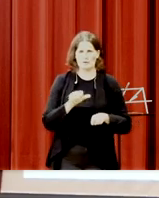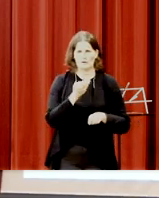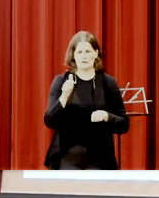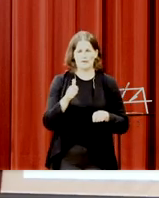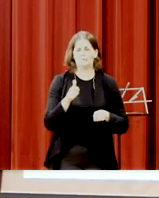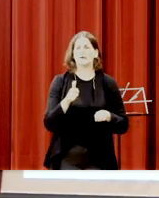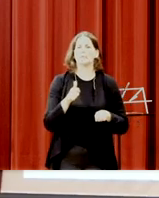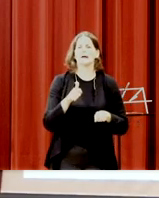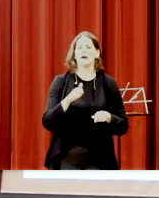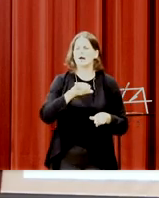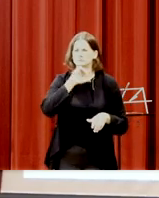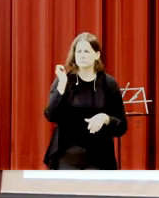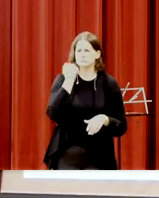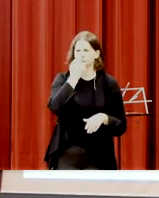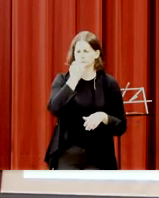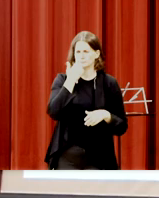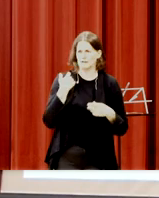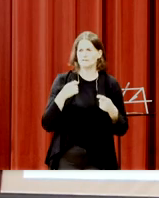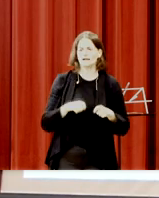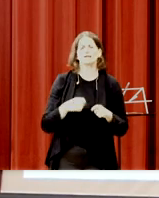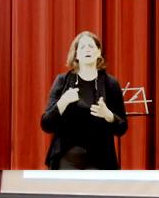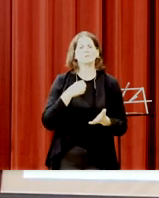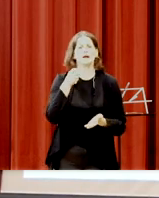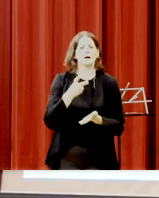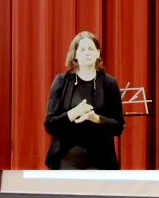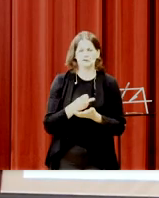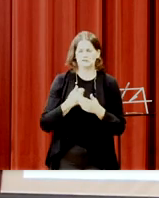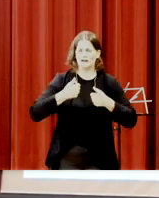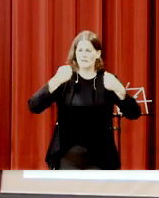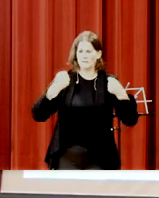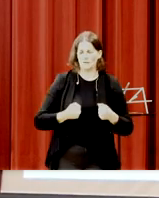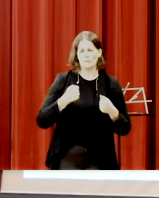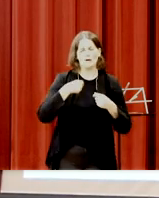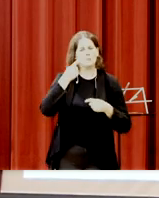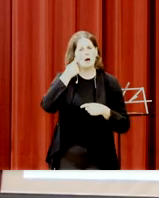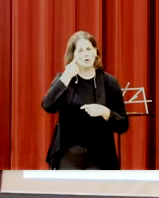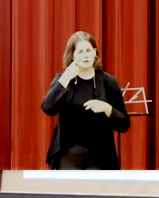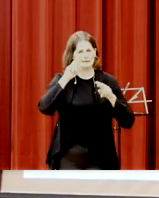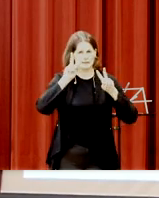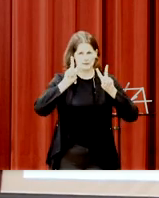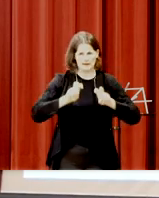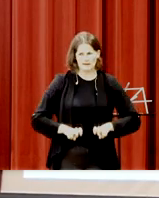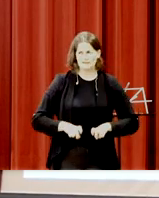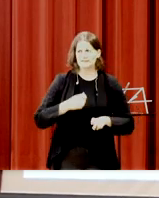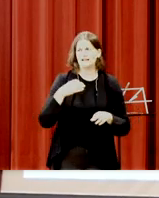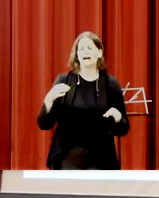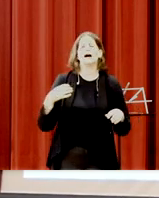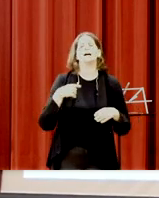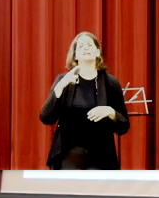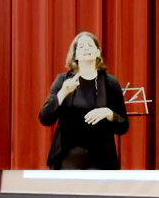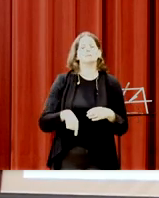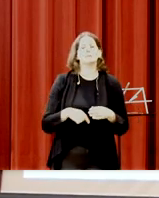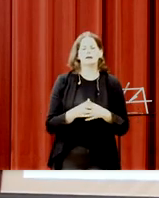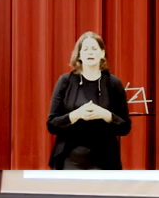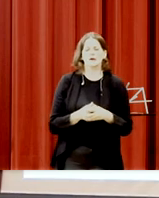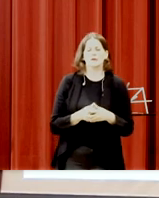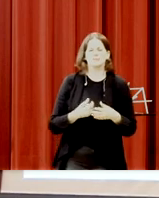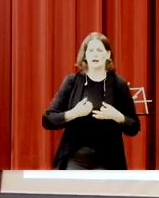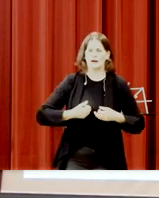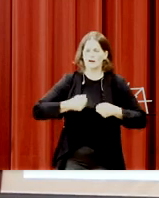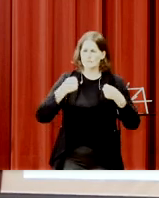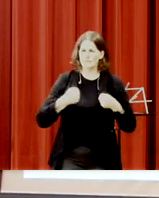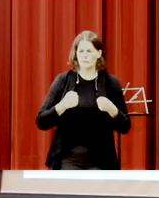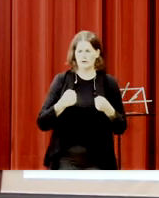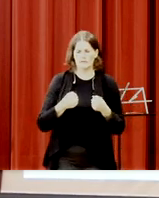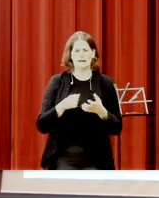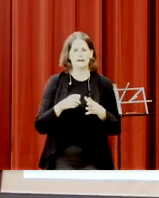aposta ferma pel sistema universitari públic enfortit, no hi haurà transformació possible. És important aprofitar dies